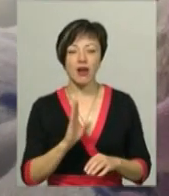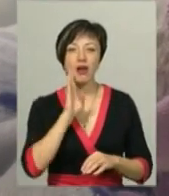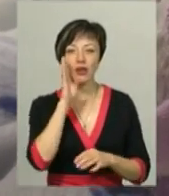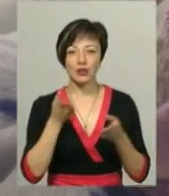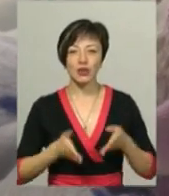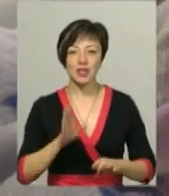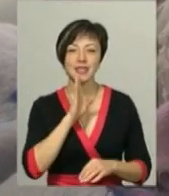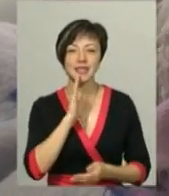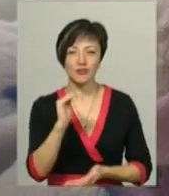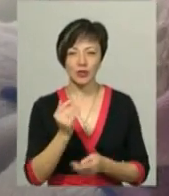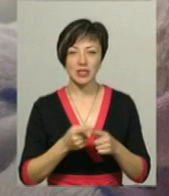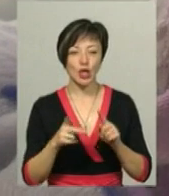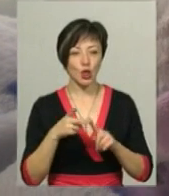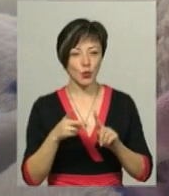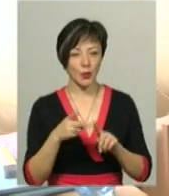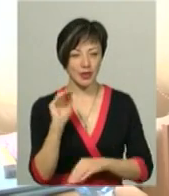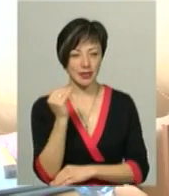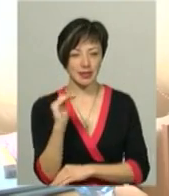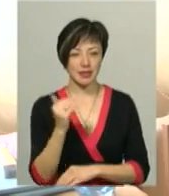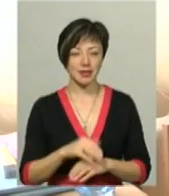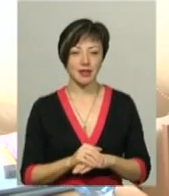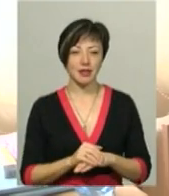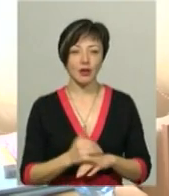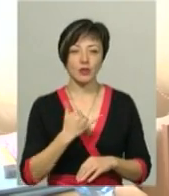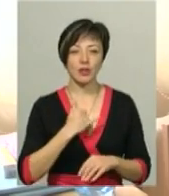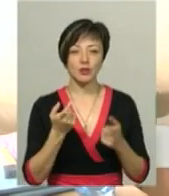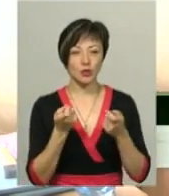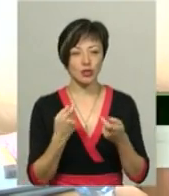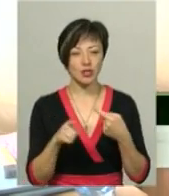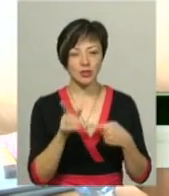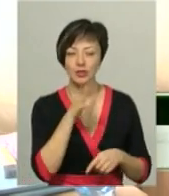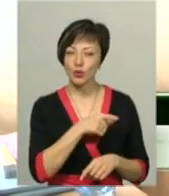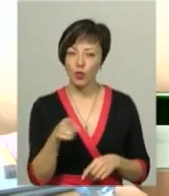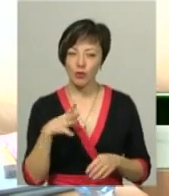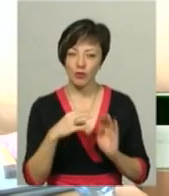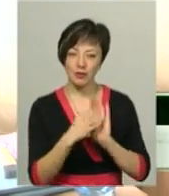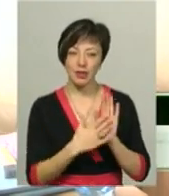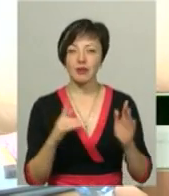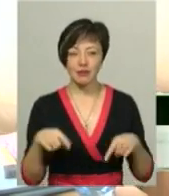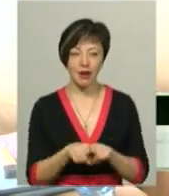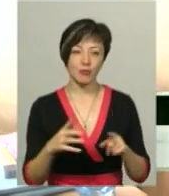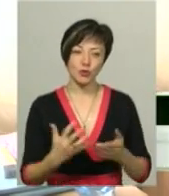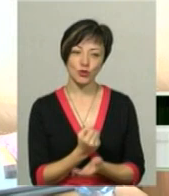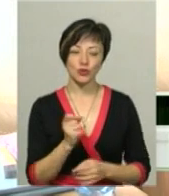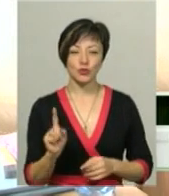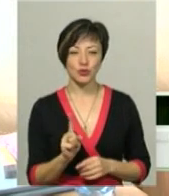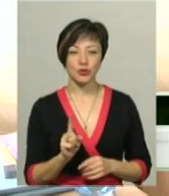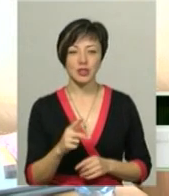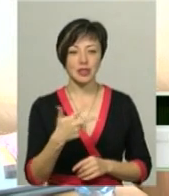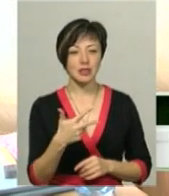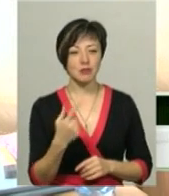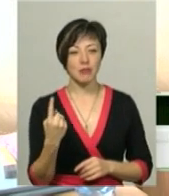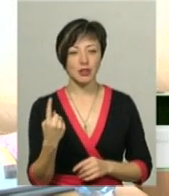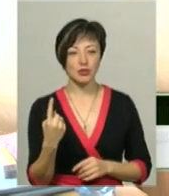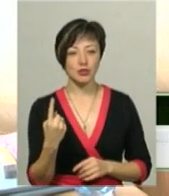народила дівчинку. Це її друга дитина. У нас був трошки інший срок, Але так вийшло, що